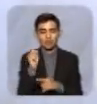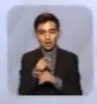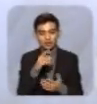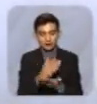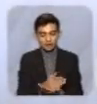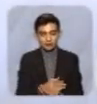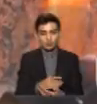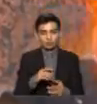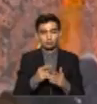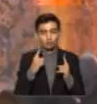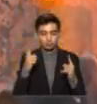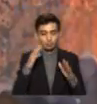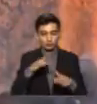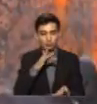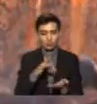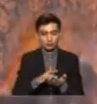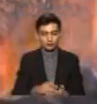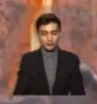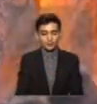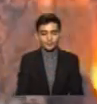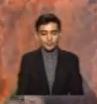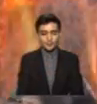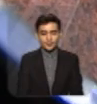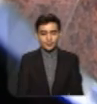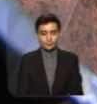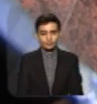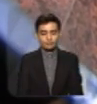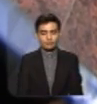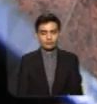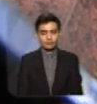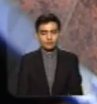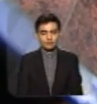крупное предприятие города. Индира Кимова, Кирилл Ефремов, Восточно-Казахстанская область.